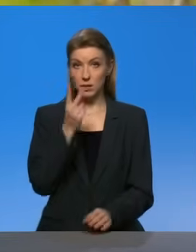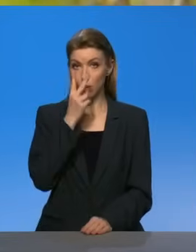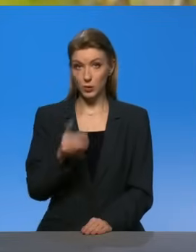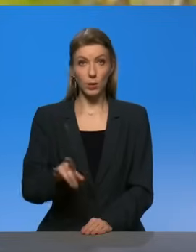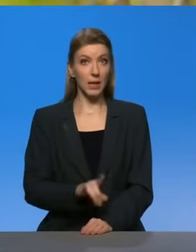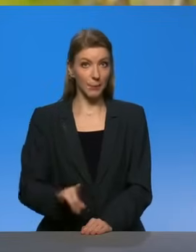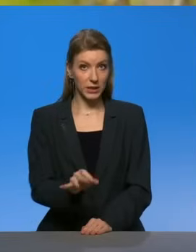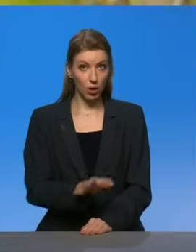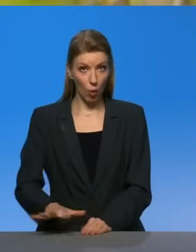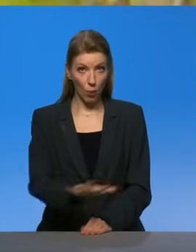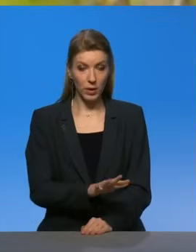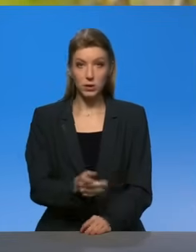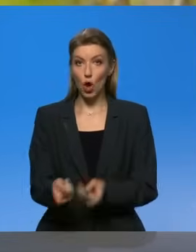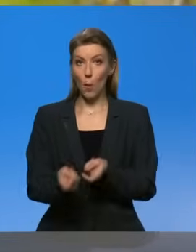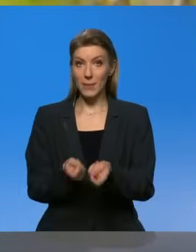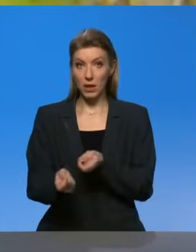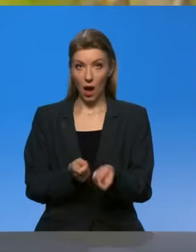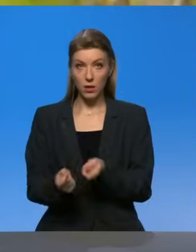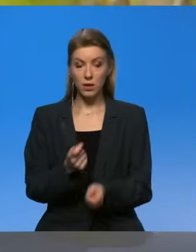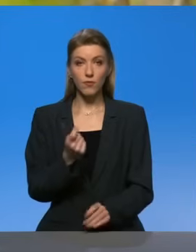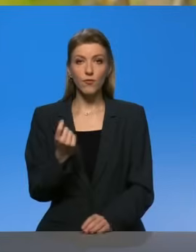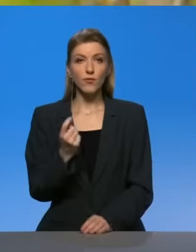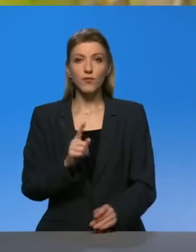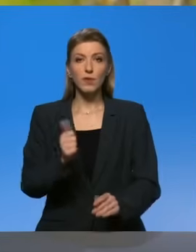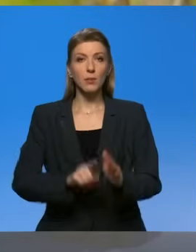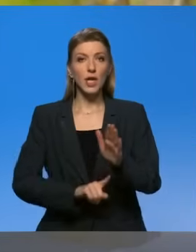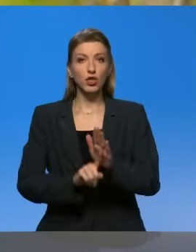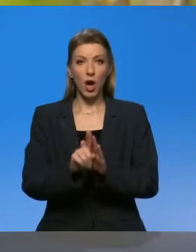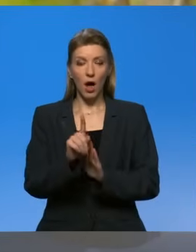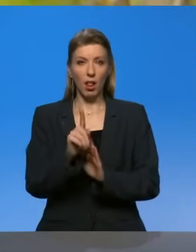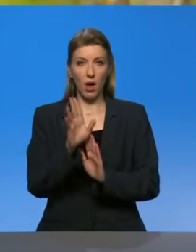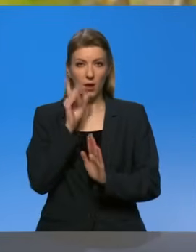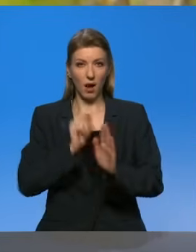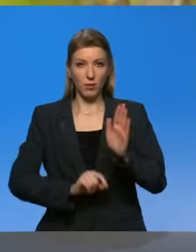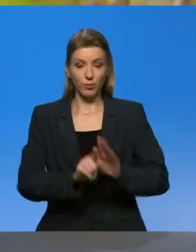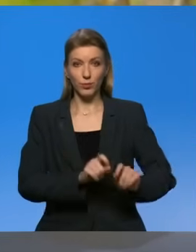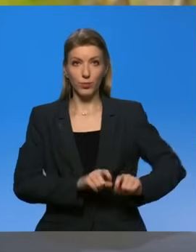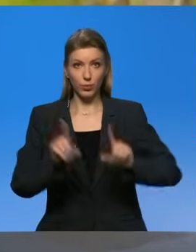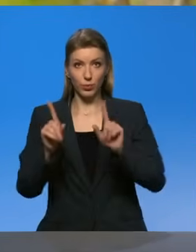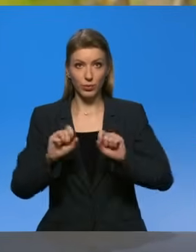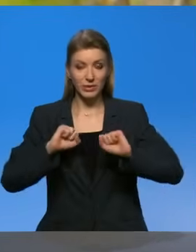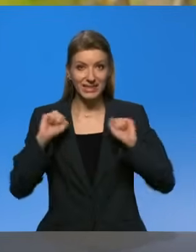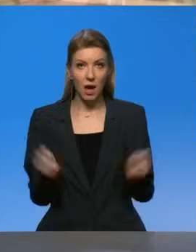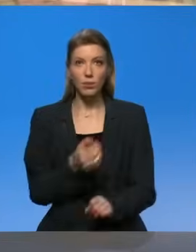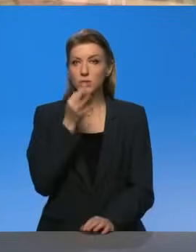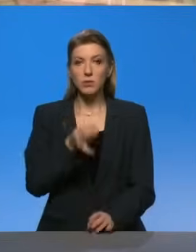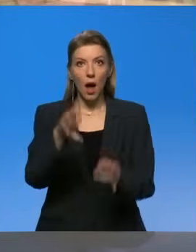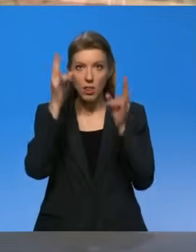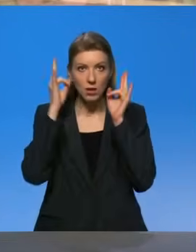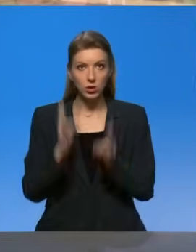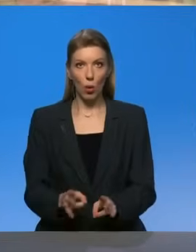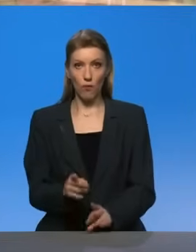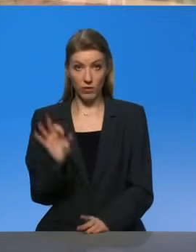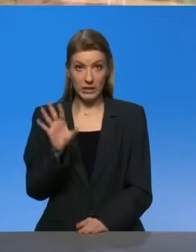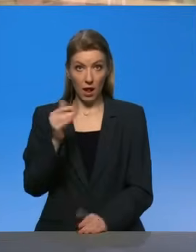область, губернатор первые же часы Заморозков сказал, что это катастрофа. Он даже в своем телеграм-канале вел чуть ли не